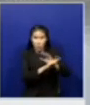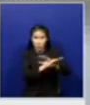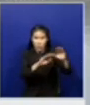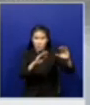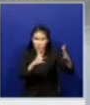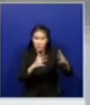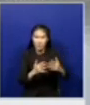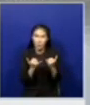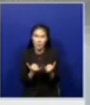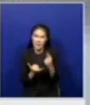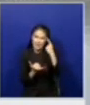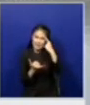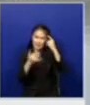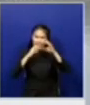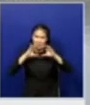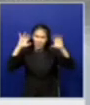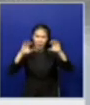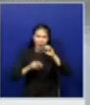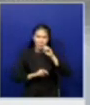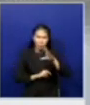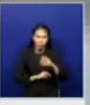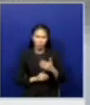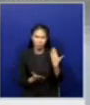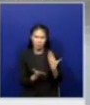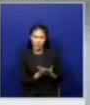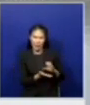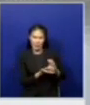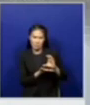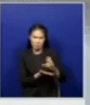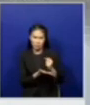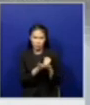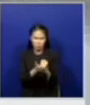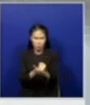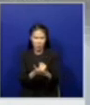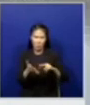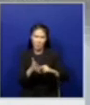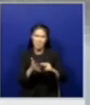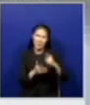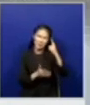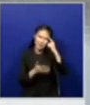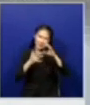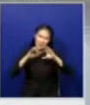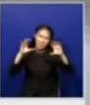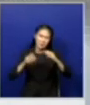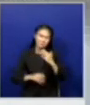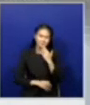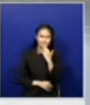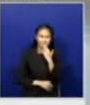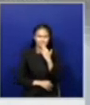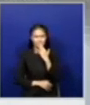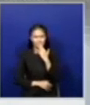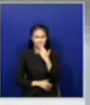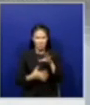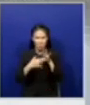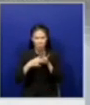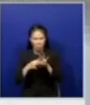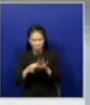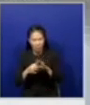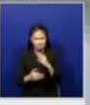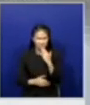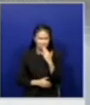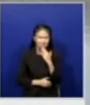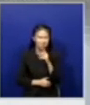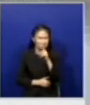บาลเอื้อนายทุนรัฐบาลจึงปฏิเสธยากรัฐบาลห่วงใยกลุ่มทุนซึ่ง